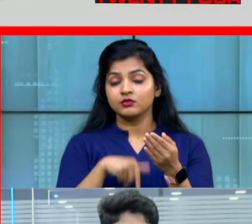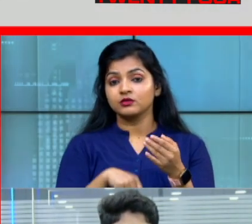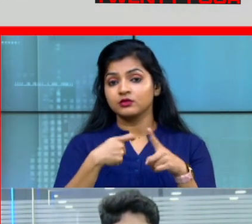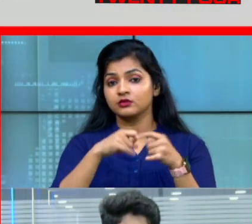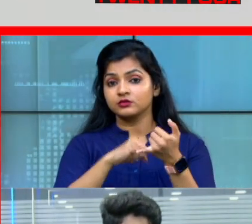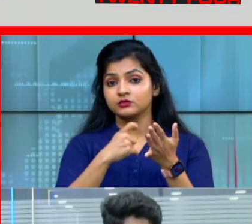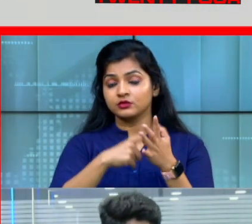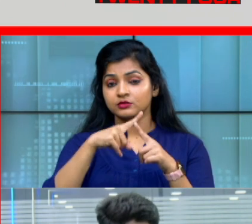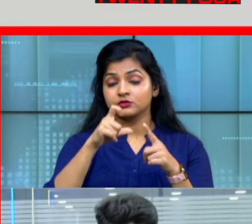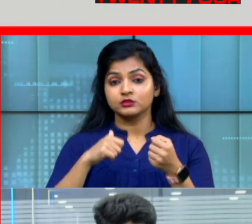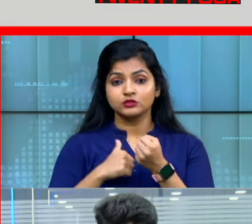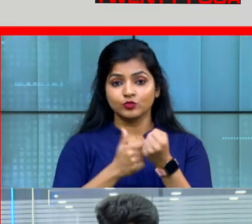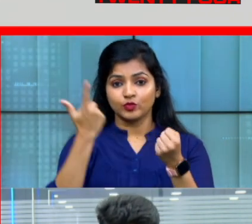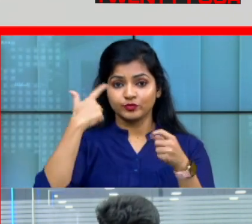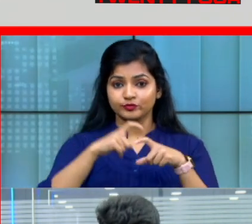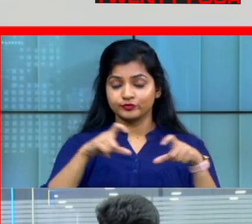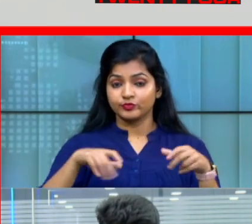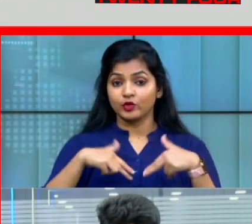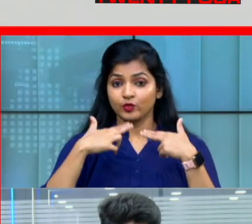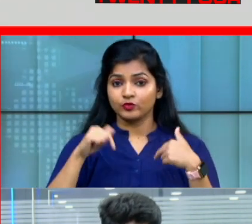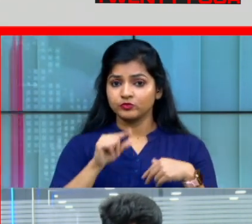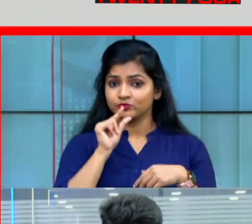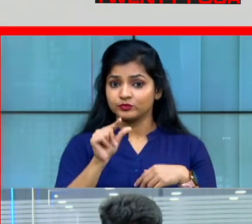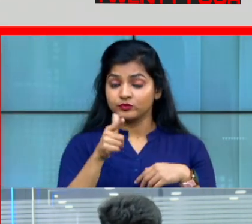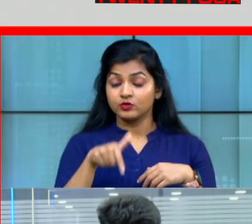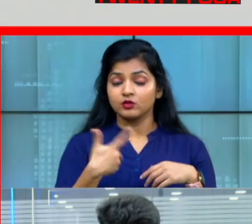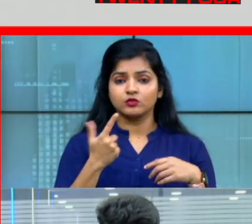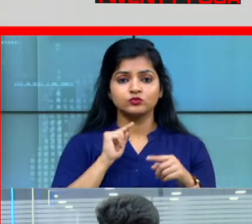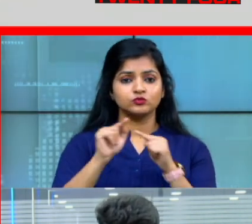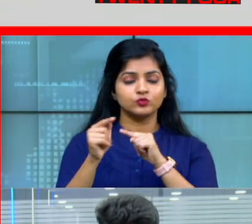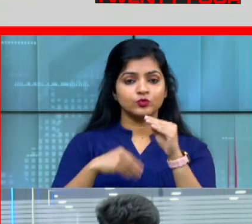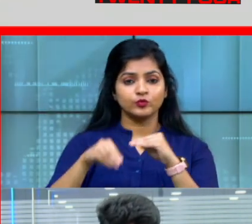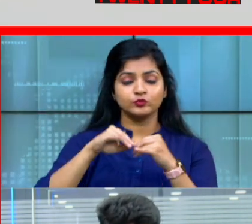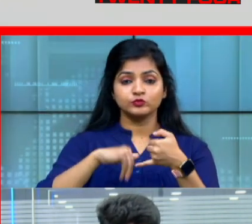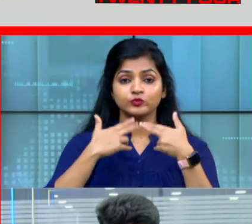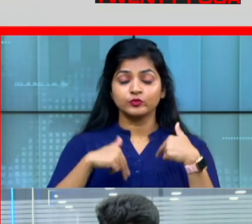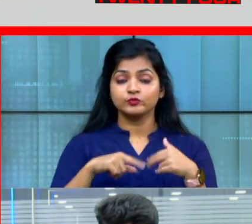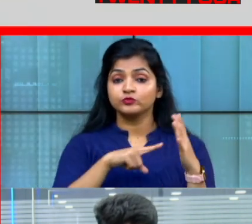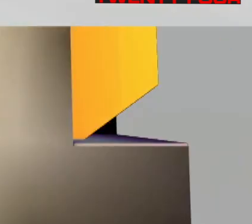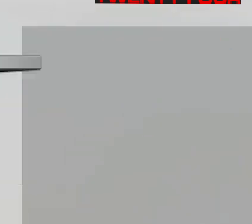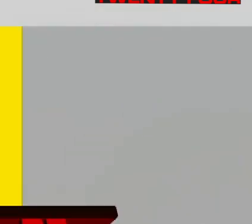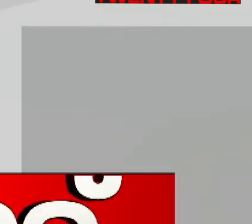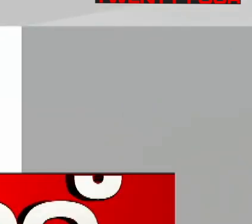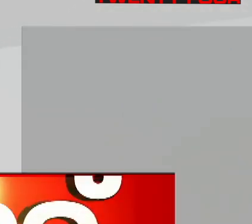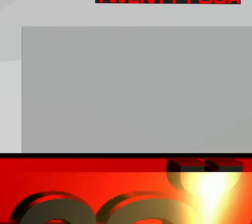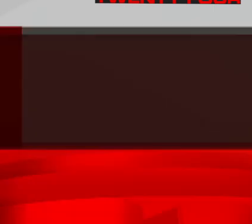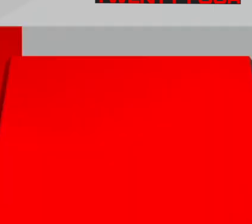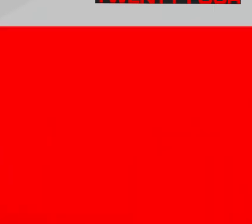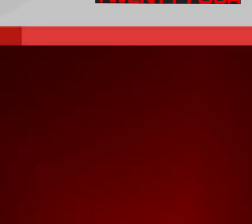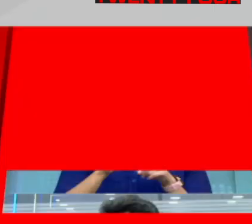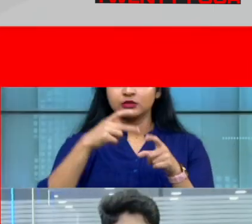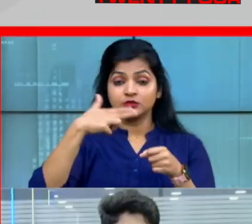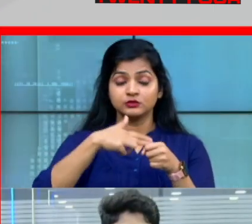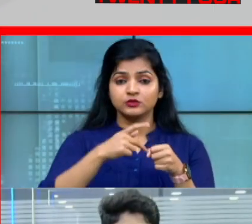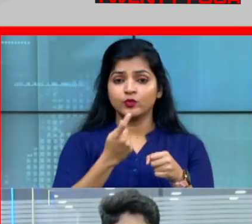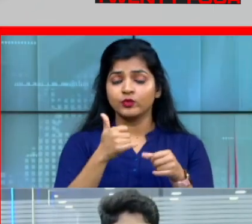എടുത്ത തീരുമാനത്തെ സുപ്രീം കോടതി വിമർശിക്കുകയും ചെയ്തിരുന്നു. അതിൽ ചൂണ്ടിക്കാണിച്ച കാര്യം എന്നുള്ളത് ഇത്തരത്തിൽ ഡീസൽ വില നിർണ്ണയത്തിൽ